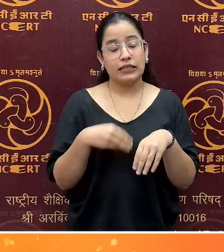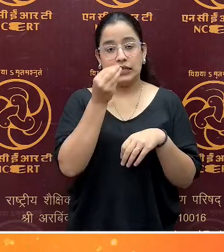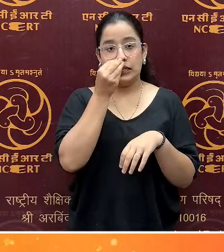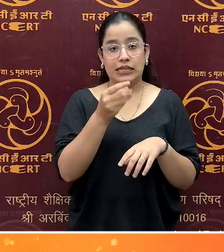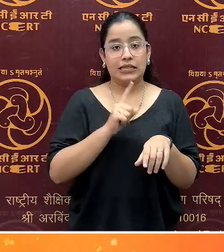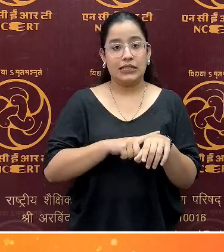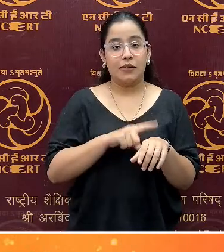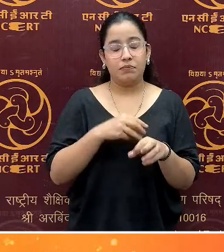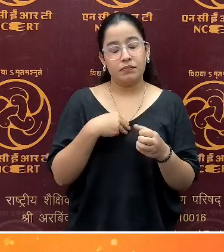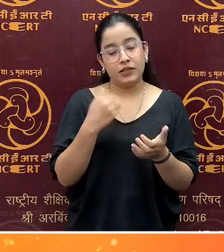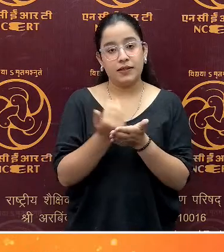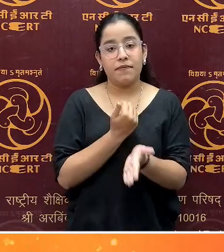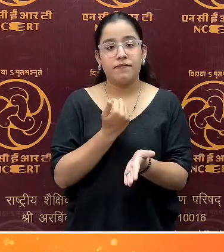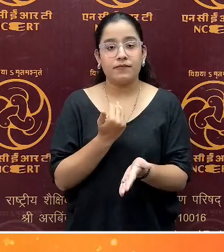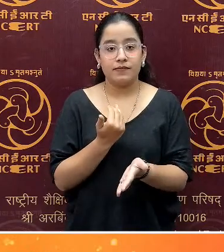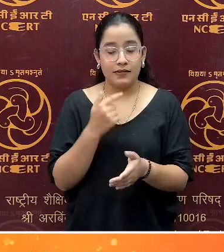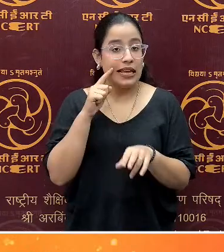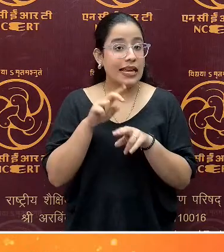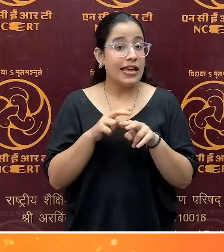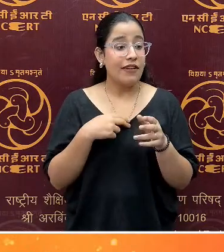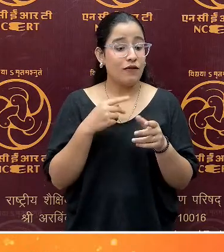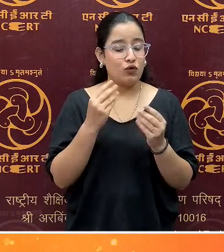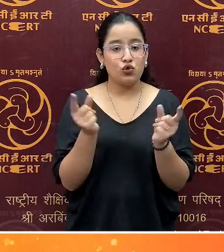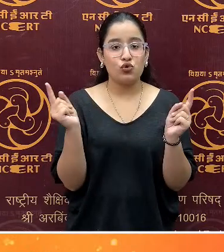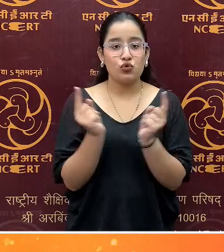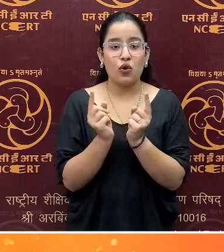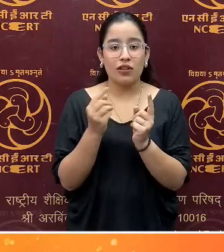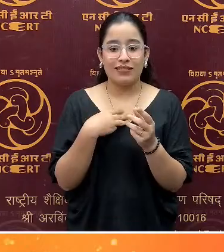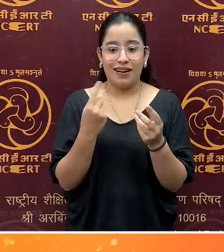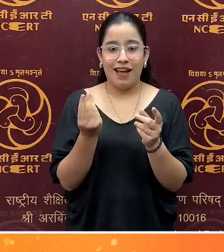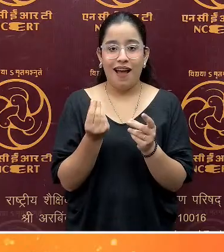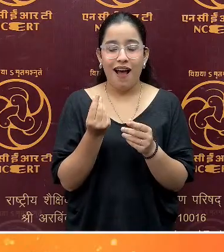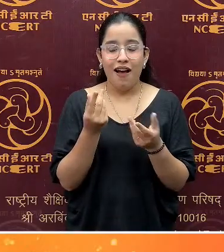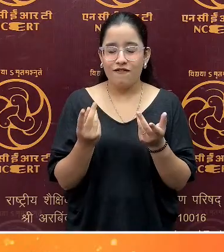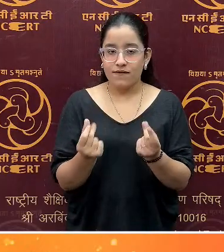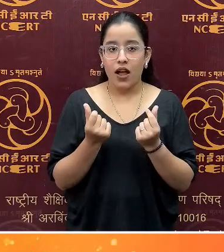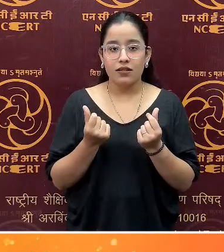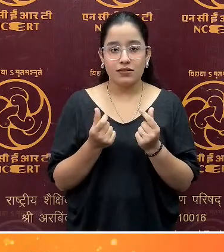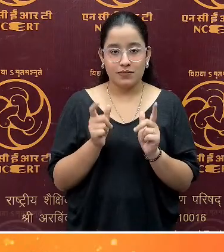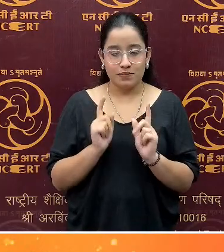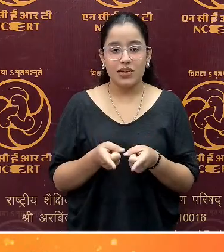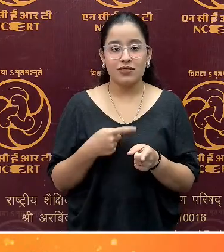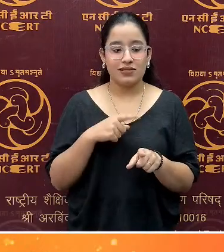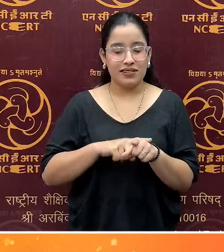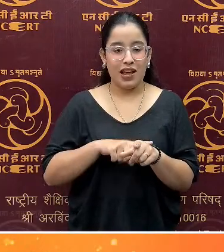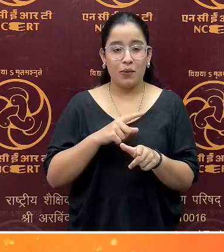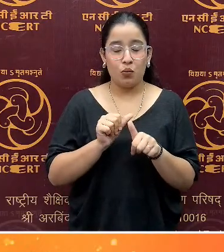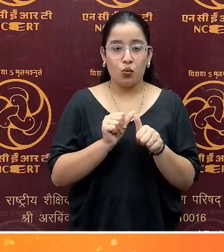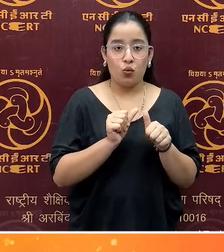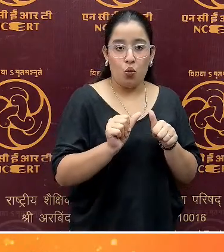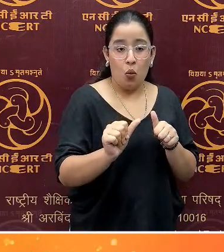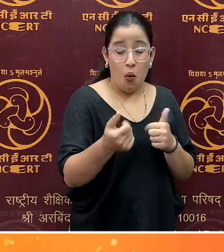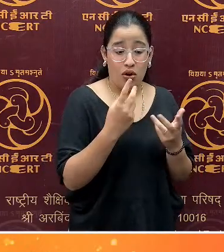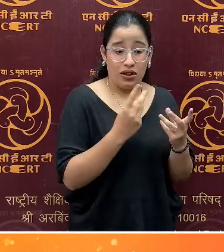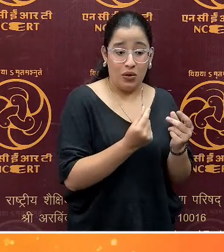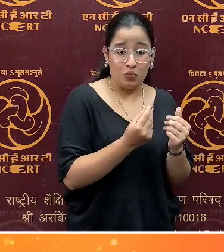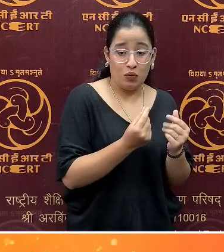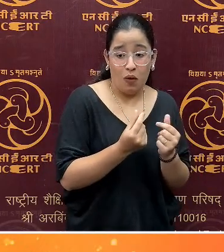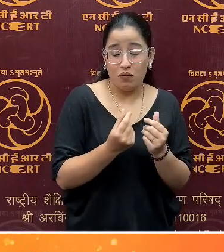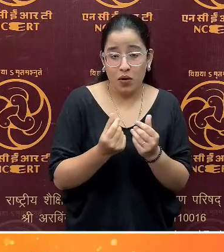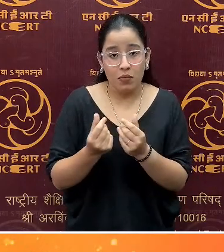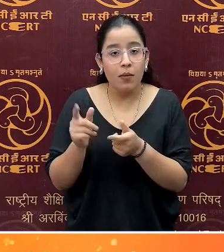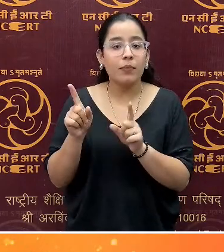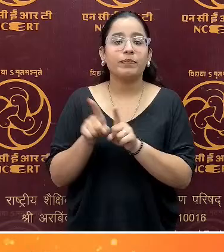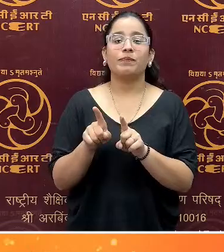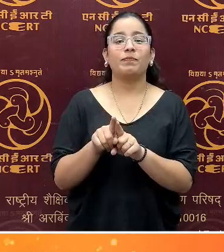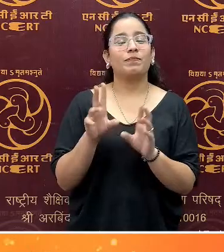टाइम सेव करोगे, क्योंकि दिस इज अ शॉर्ट आंसर क्वेश्चन. तो आप उस शॉर्ट आंसर में आपका टाइम निकाल रहे हैं, आप कैलकुलेट करने के लिए 4 स्क्वायर प्लस 3